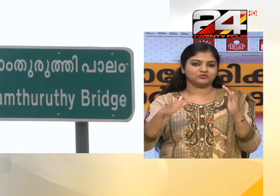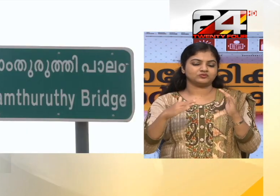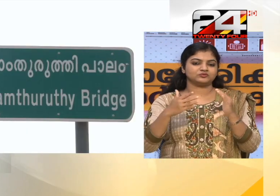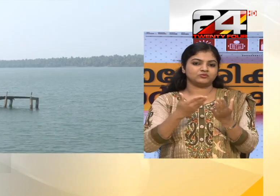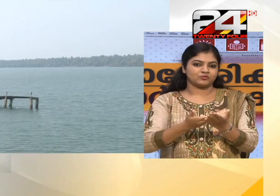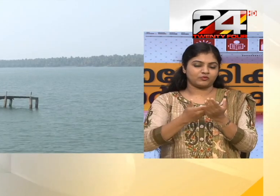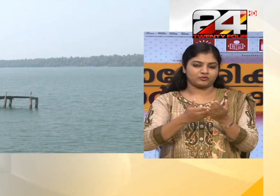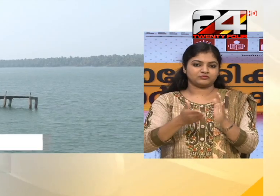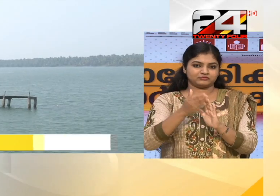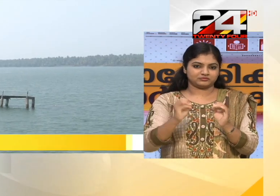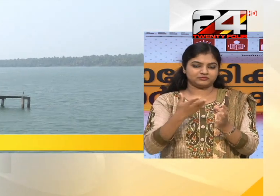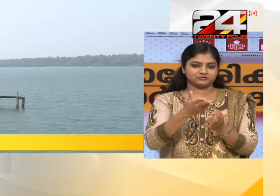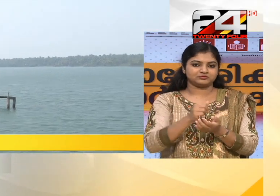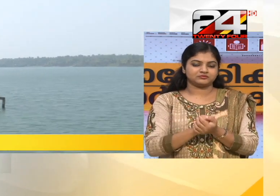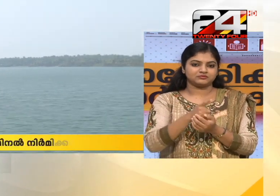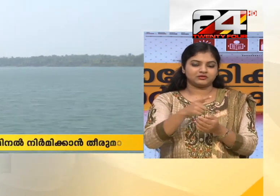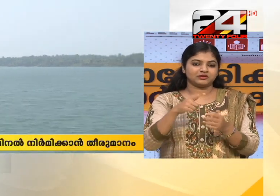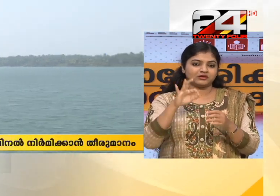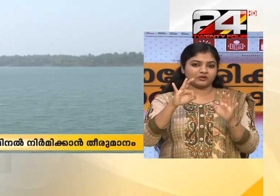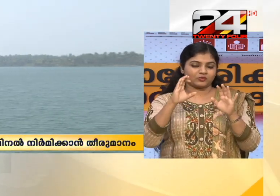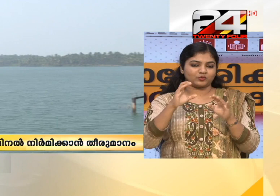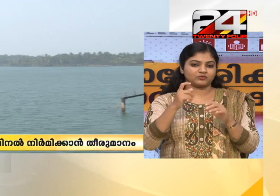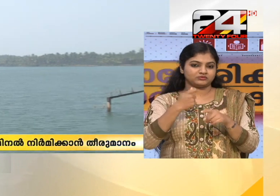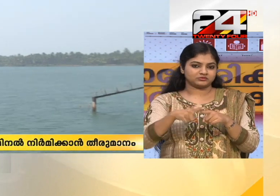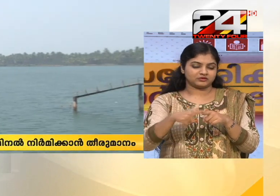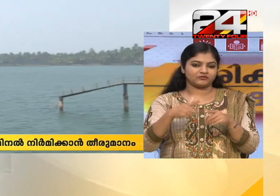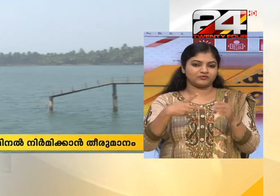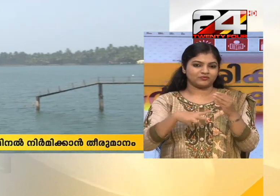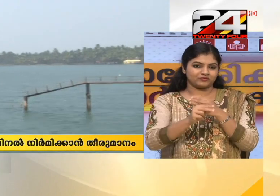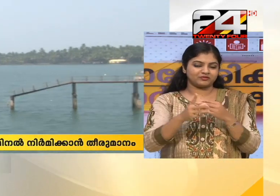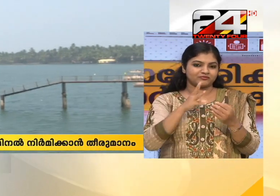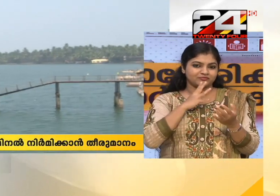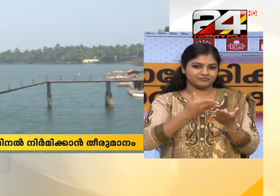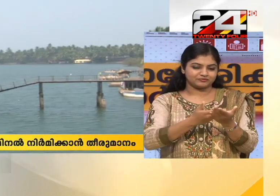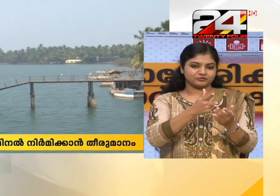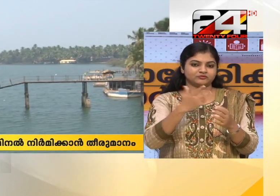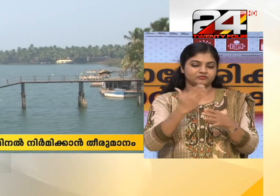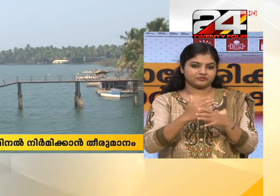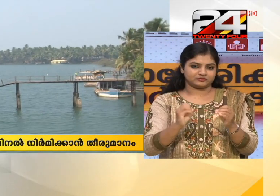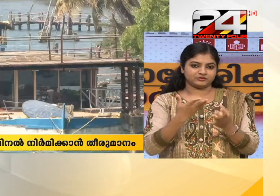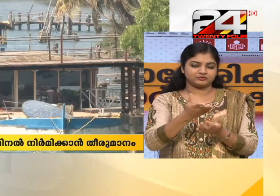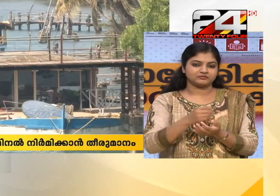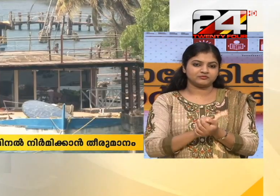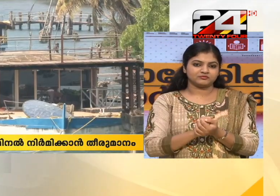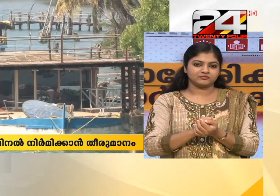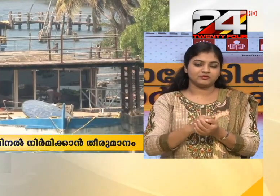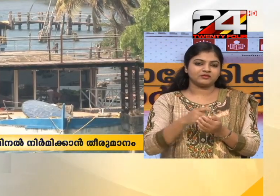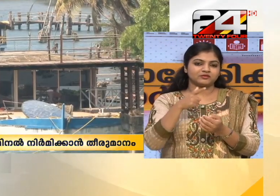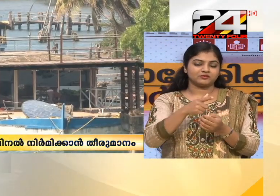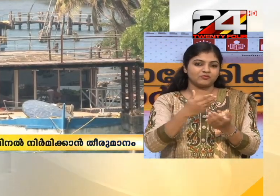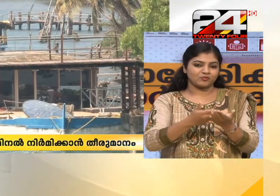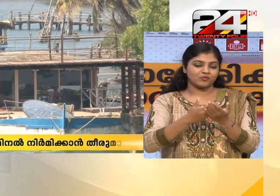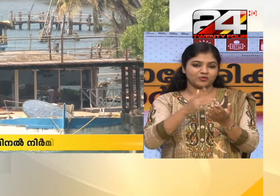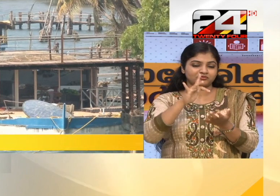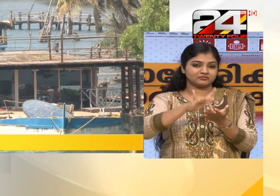തീരുമാനം. 8 കോടി രൂപ ചെലവിൽ ഉൾനാടൻ ജലഗതാഗത വകുപ്പിന്റെ നേതൃത്വത്തിലാണ് ടെർമിനലിന്റെ നിർമ്മാണം നടക്കുക. ഉത്തരമലബാറിലെ ഹൗസ് ബോട്ടുകളുടെ